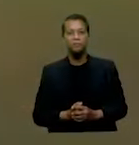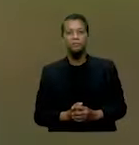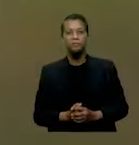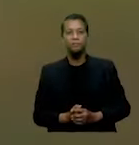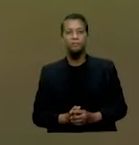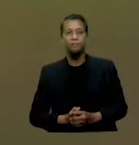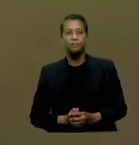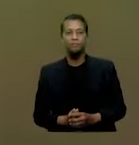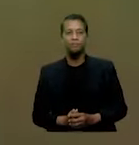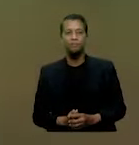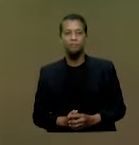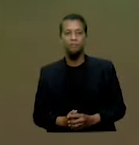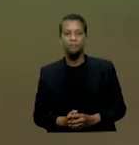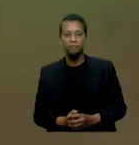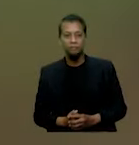Mobil.